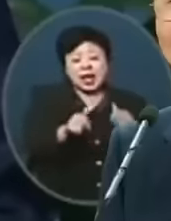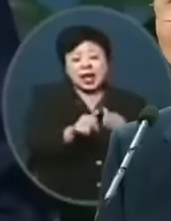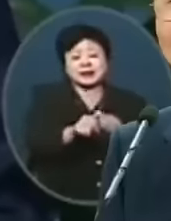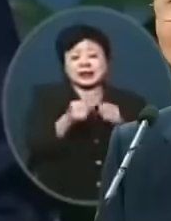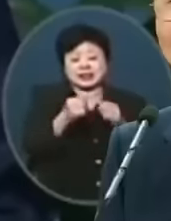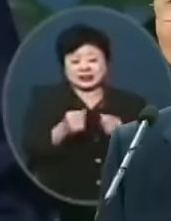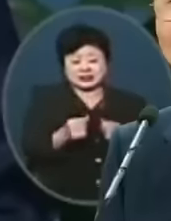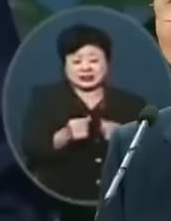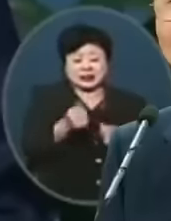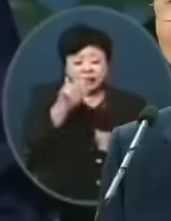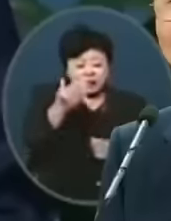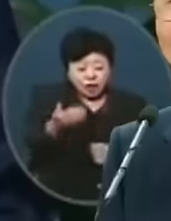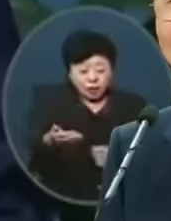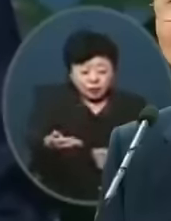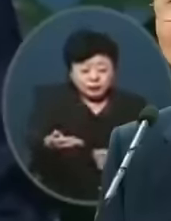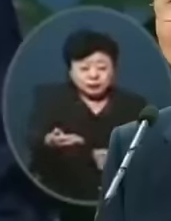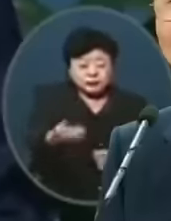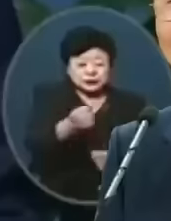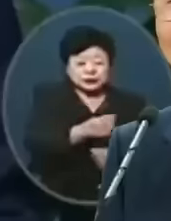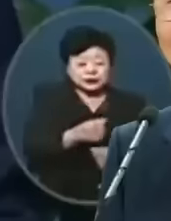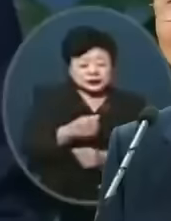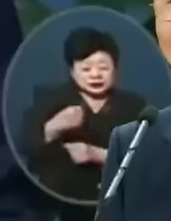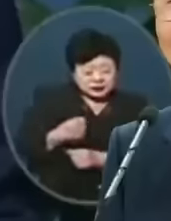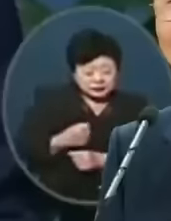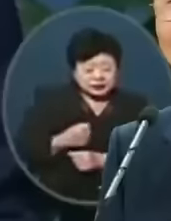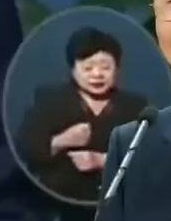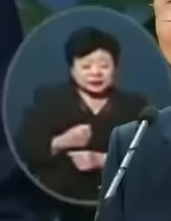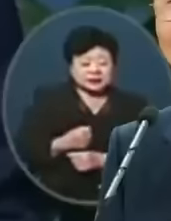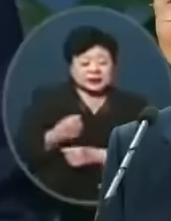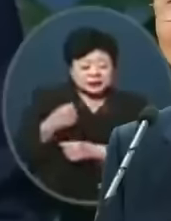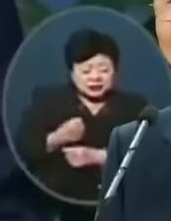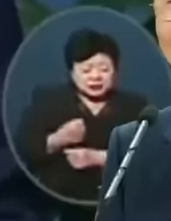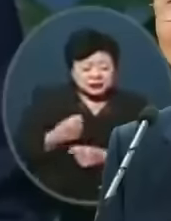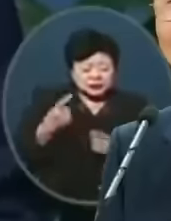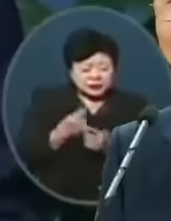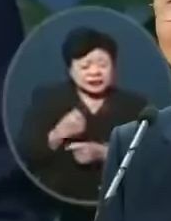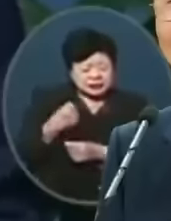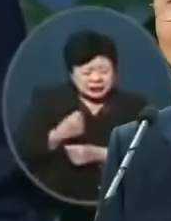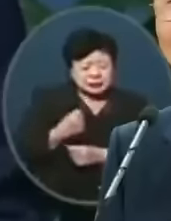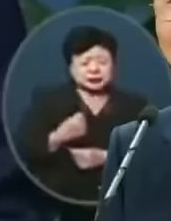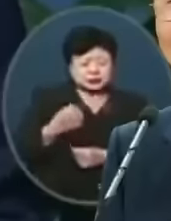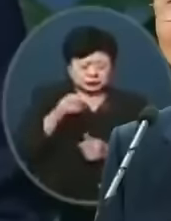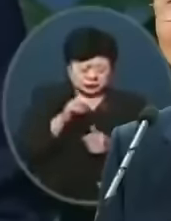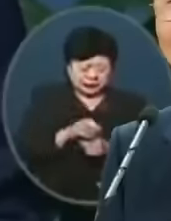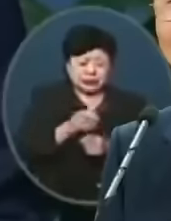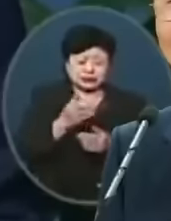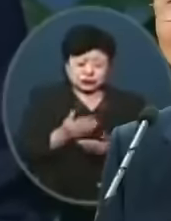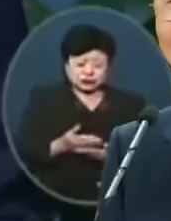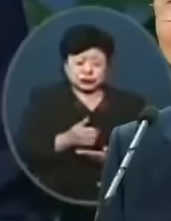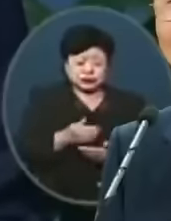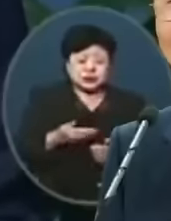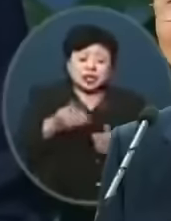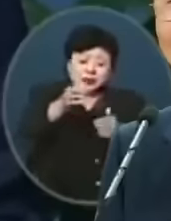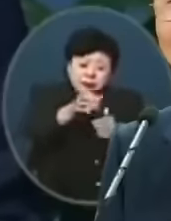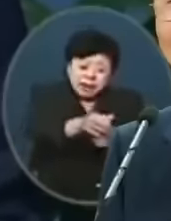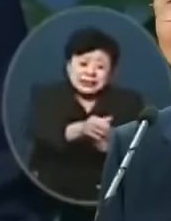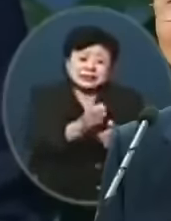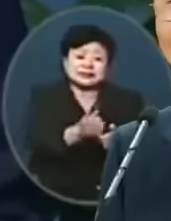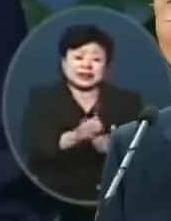계셔서 여러분의 수고하고 모은 짐을 짊어져 주십니다. 주님께 무조건